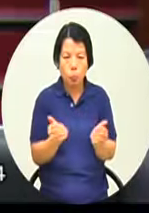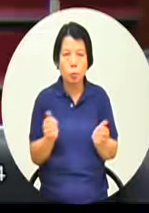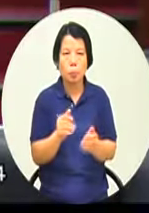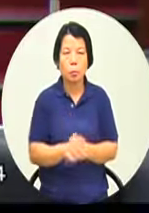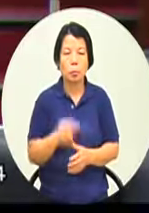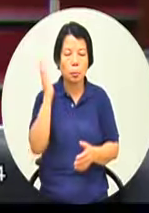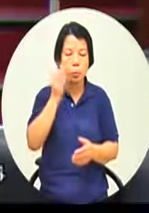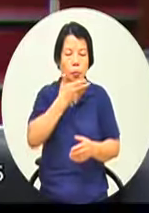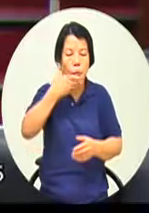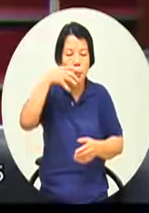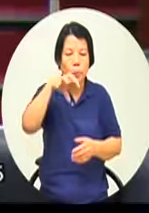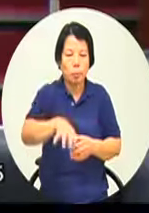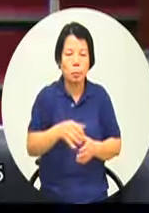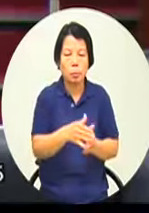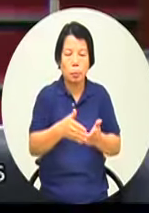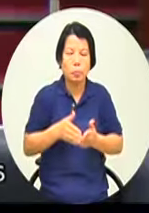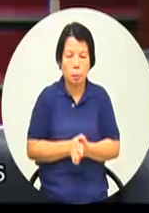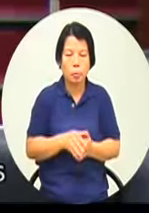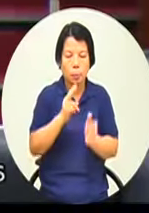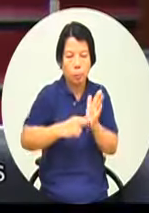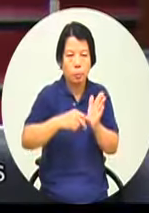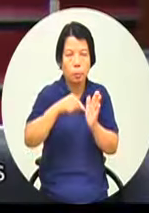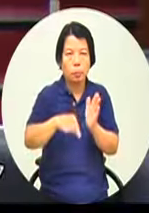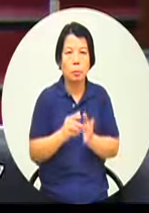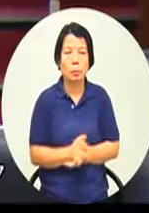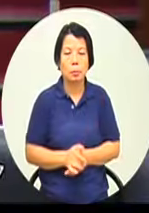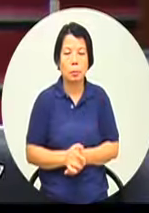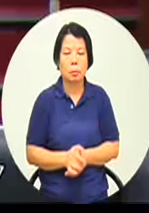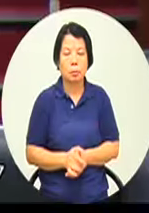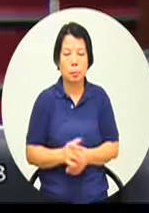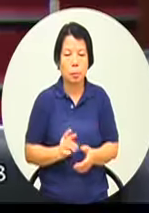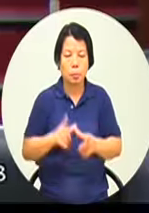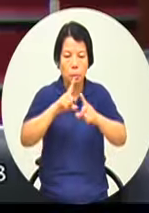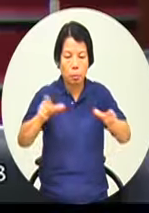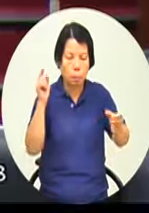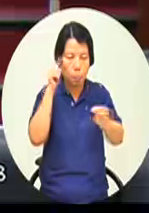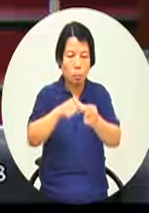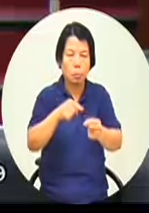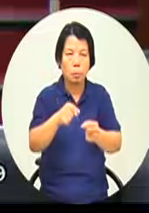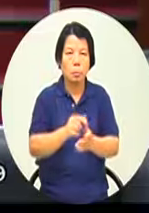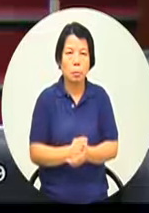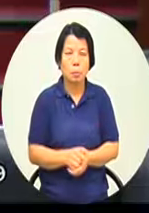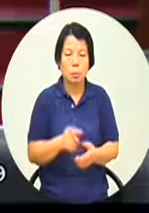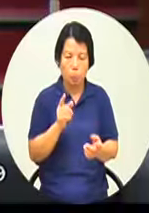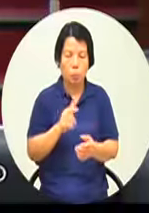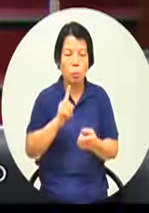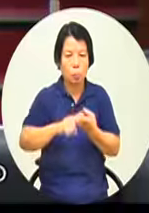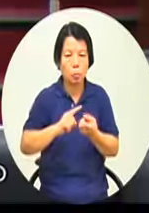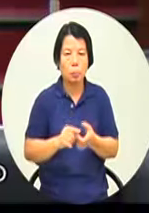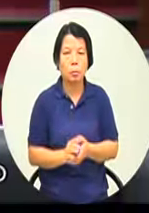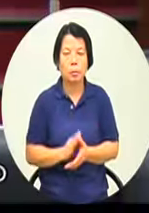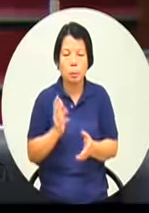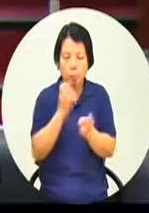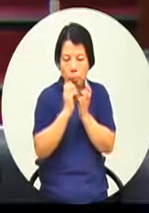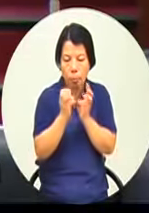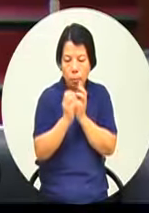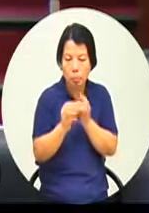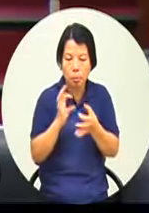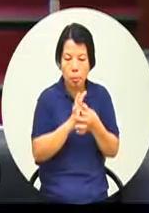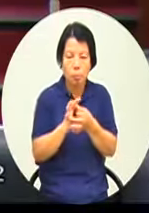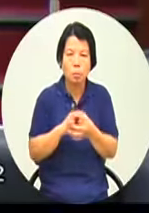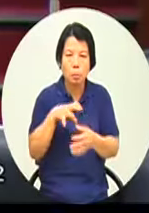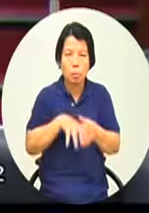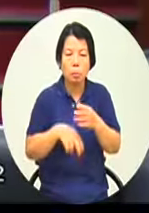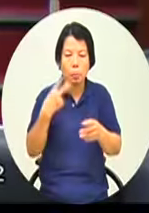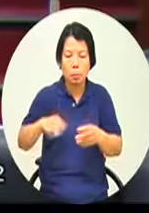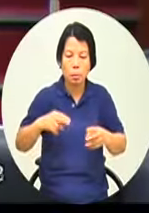来厘清一下。那到底大方向原则上我想是对的，不过在细部的相关的内容必须